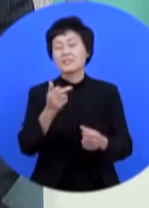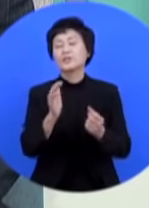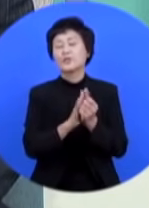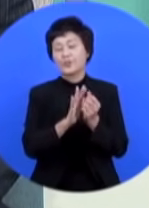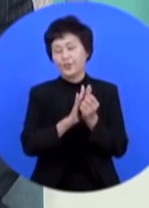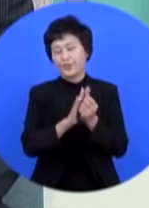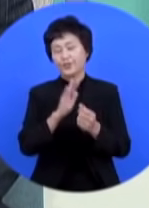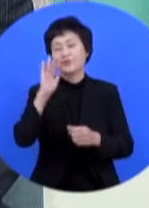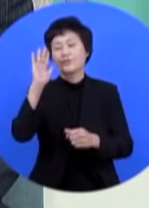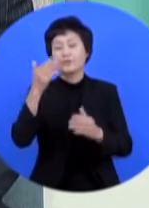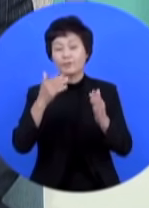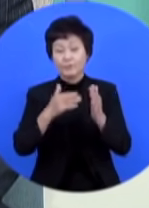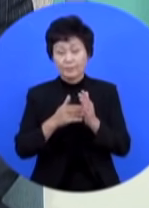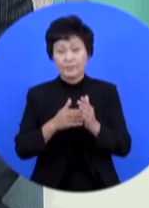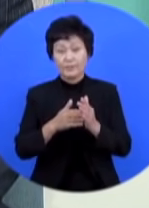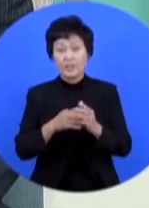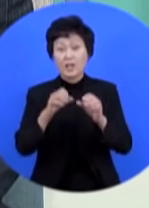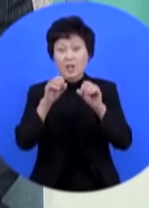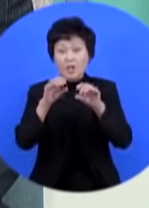선교지에서